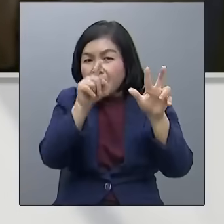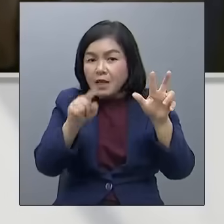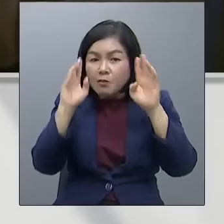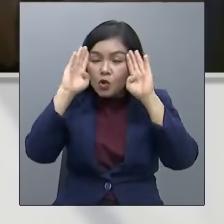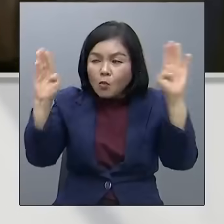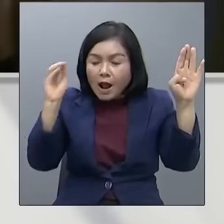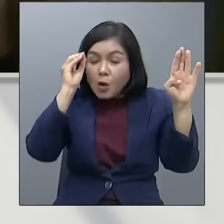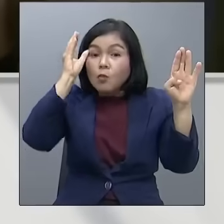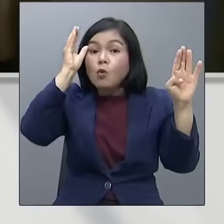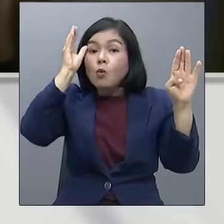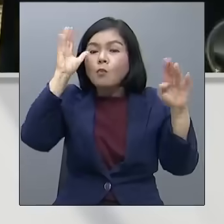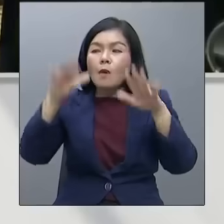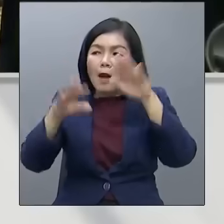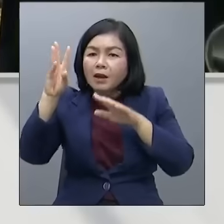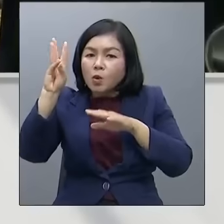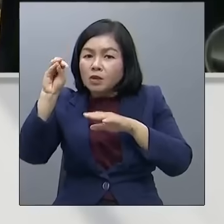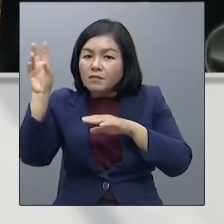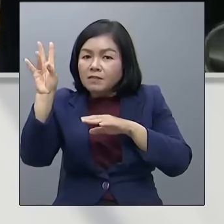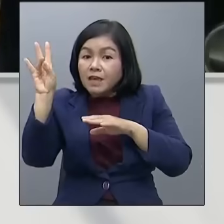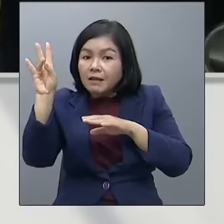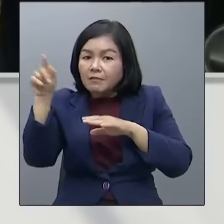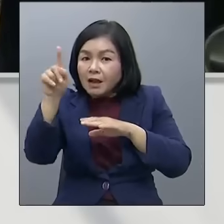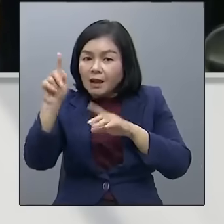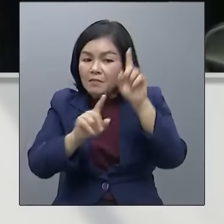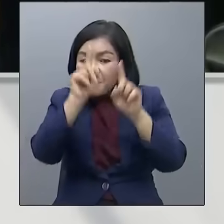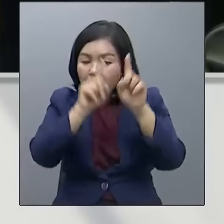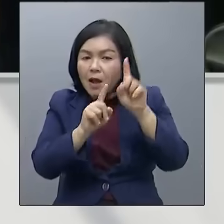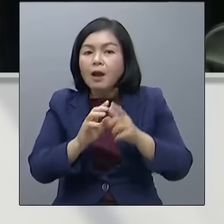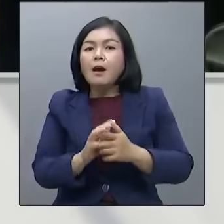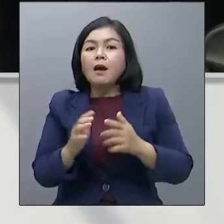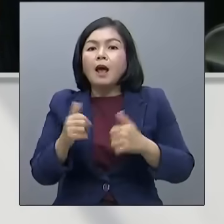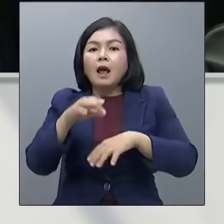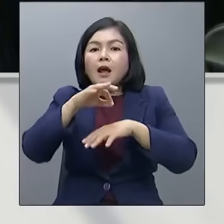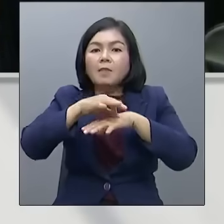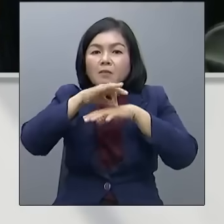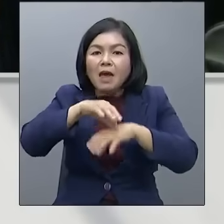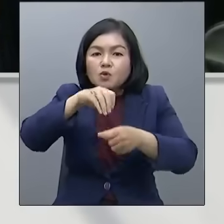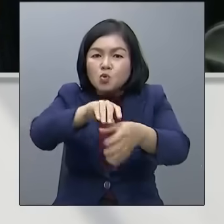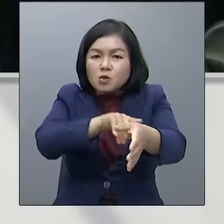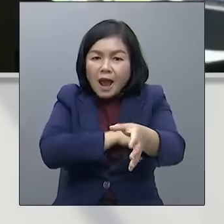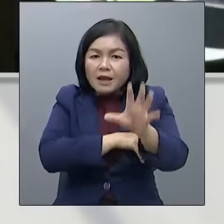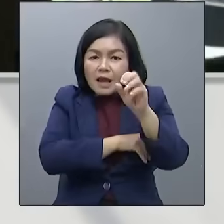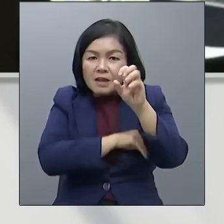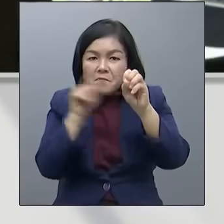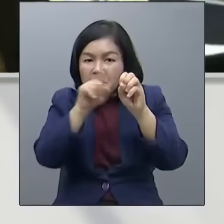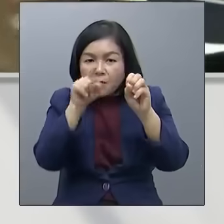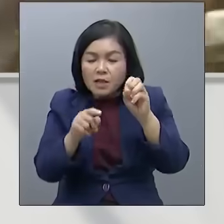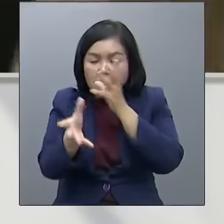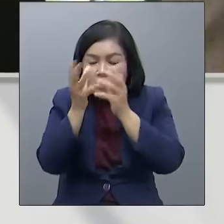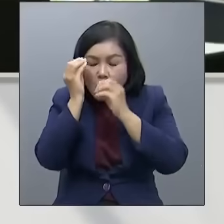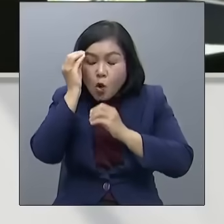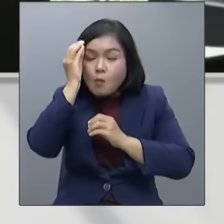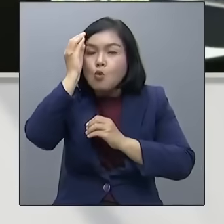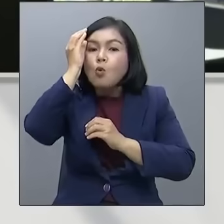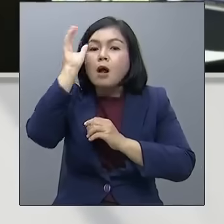ารถก็ราวๆ 67% ตอนนี้จะเป็นอาวุโส50ความรู้50แล้วค่ะซึ่งคำว่าความรู้คำนิยามก็